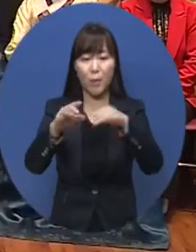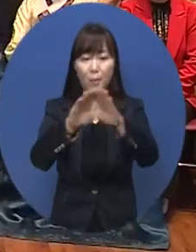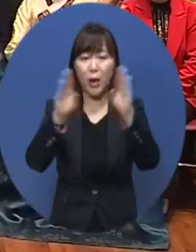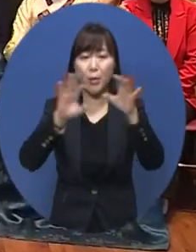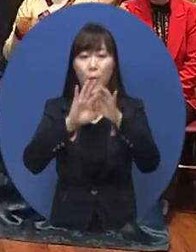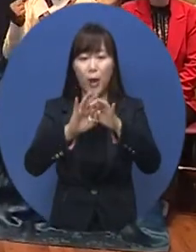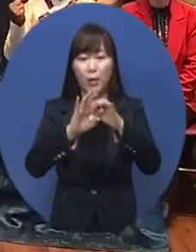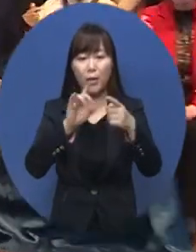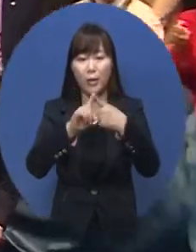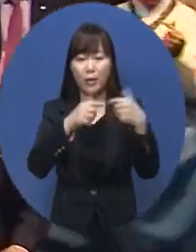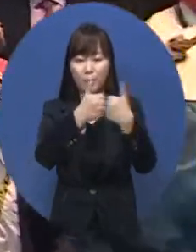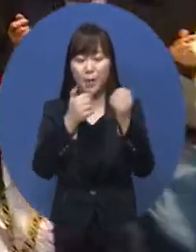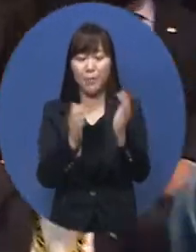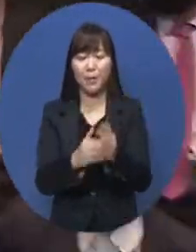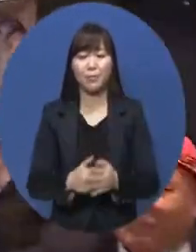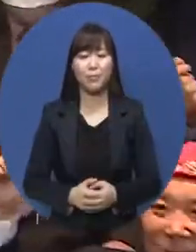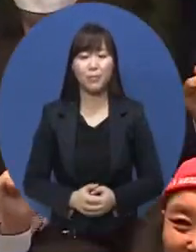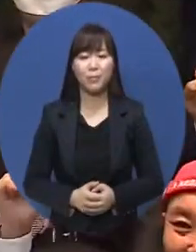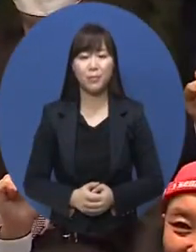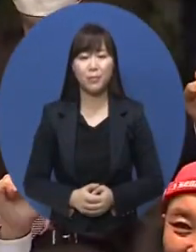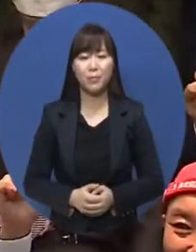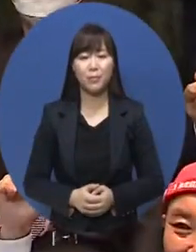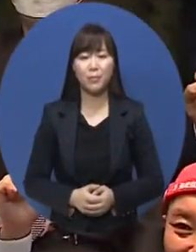내용을 심의했습니다.